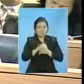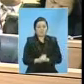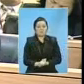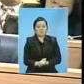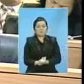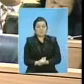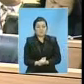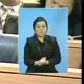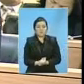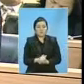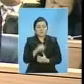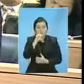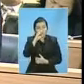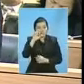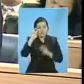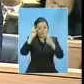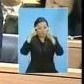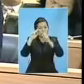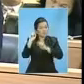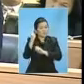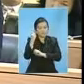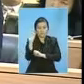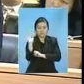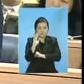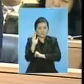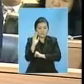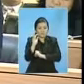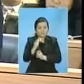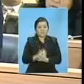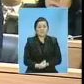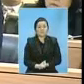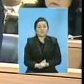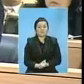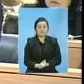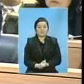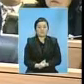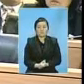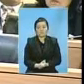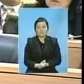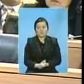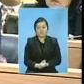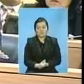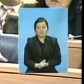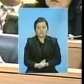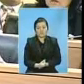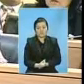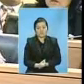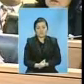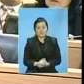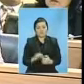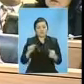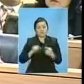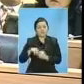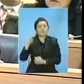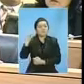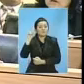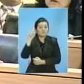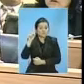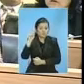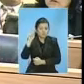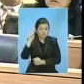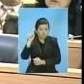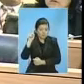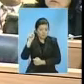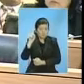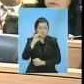มันไม่ใช่เรื่องใหม่กระบวนการ reconciliation สหประชาชาติ